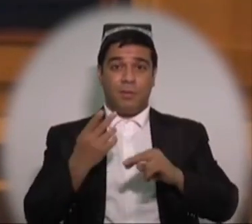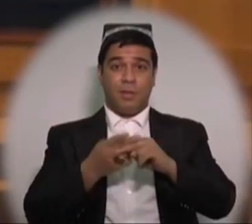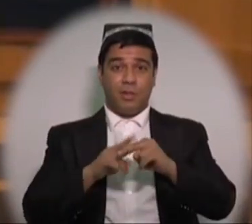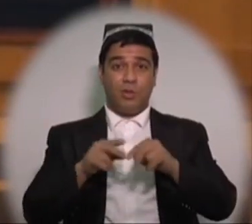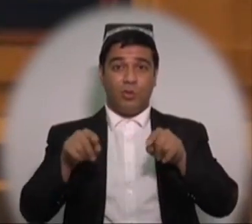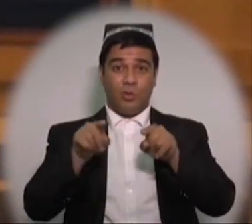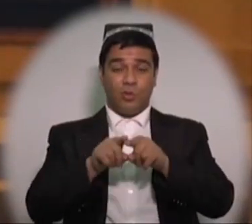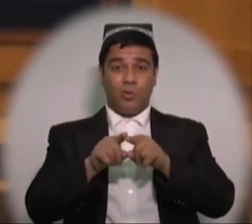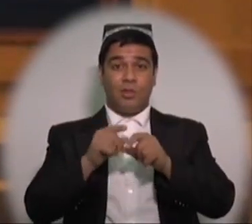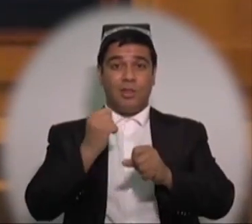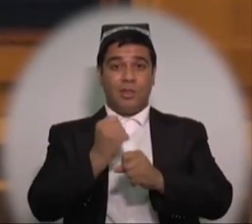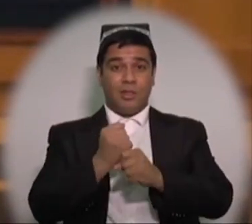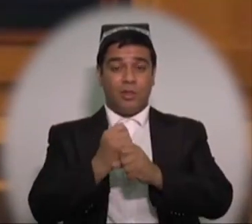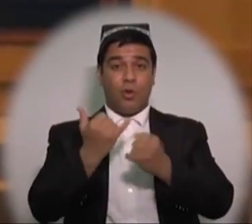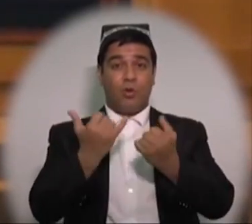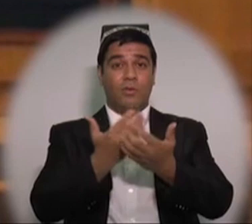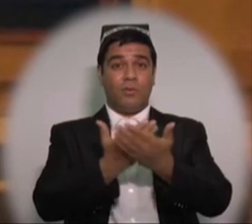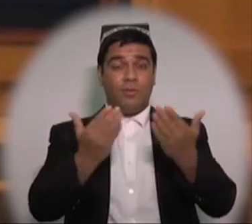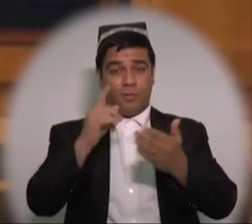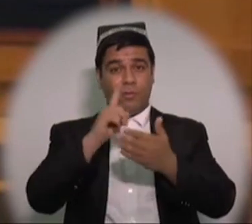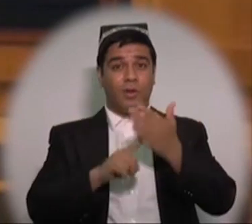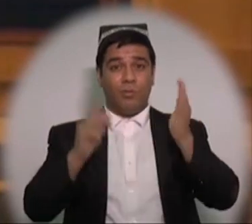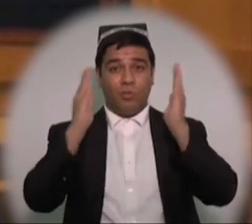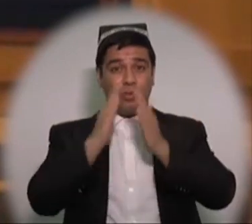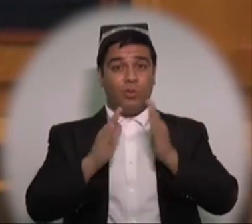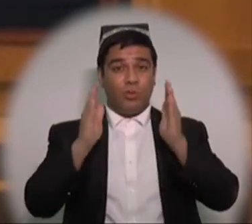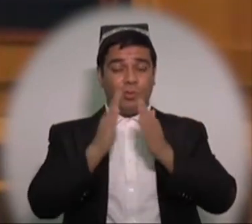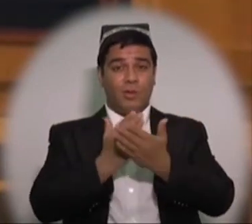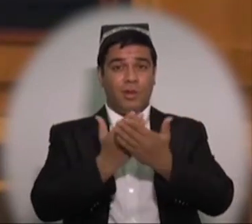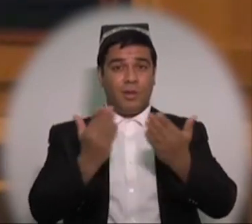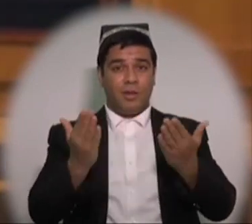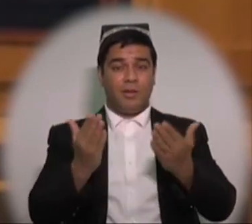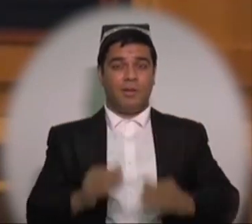Mana shu narsalar hozirgi kunga mo'min musulmonlarning